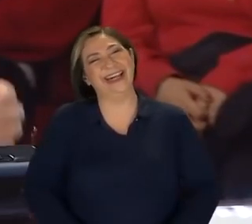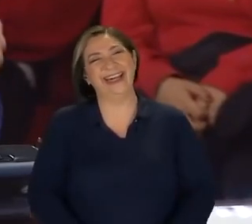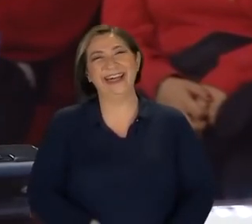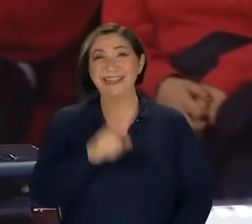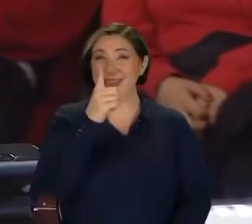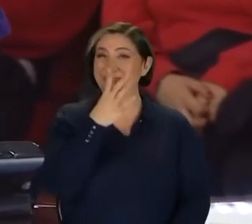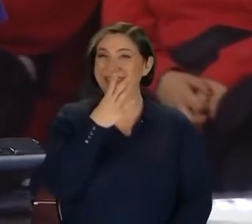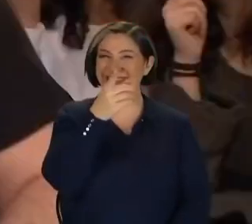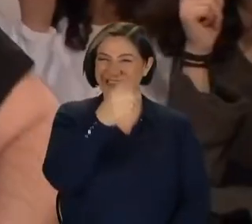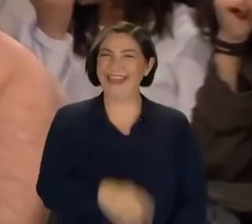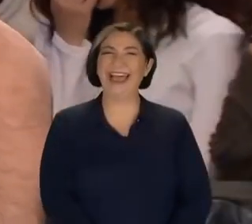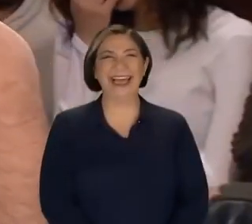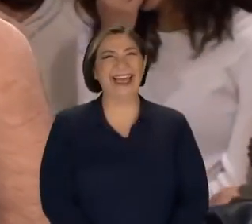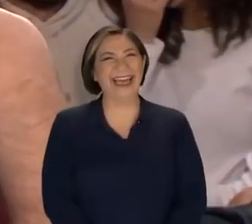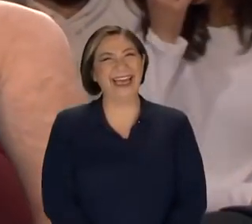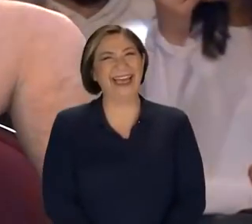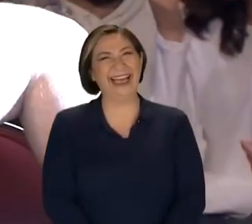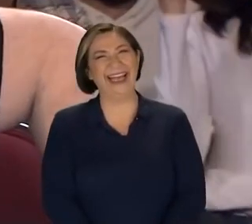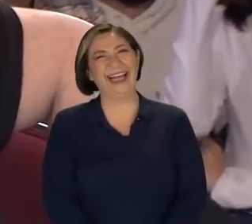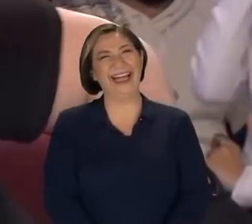Sen bunu biliyorsun.